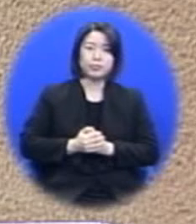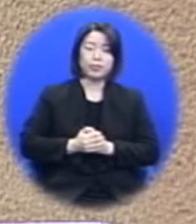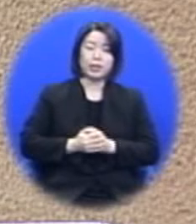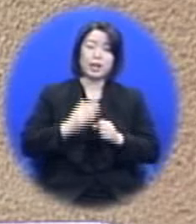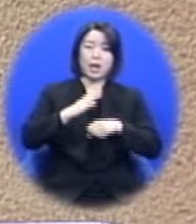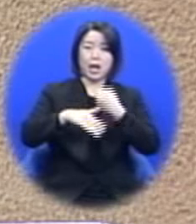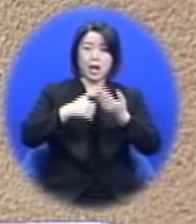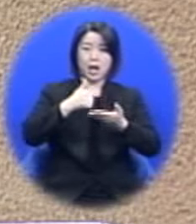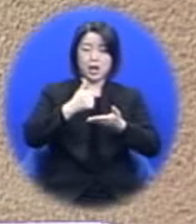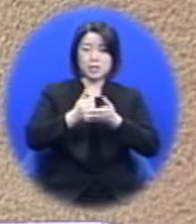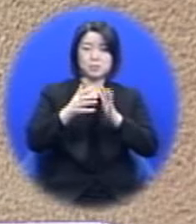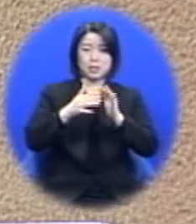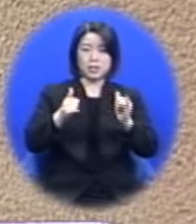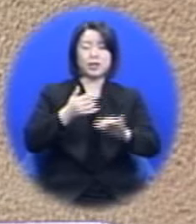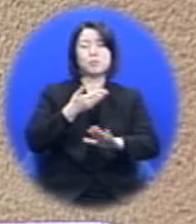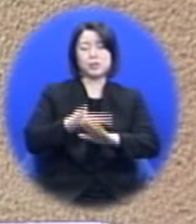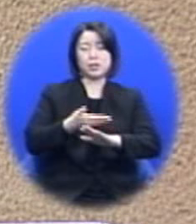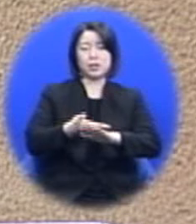하나님의 사람은 달라요.